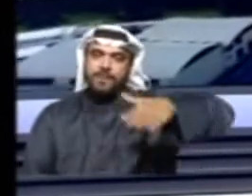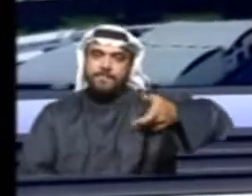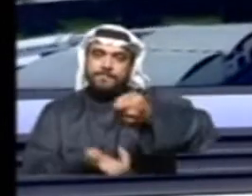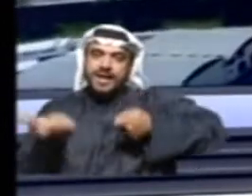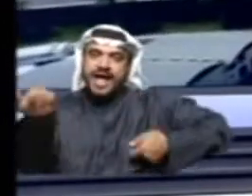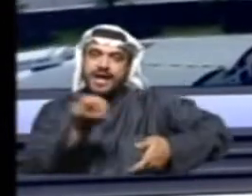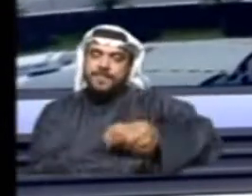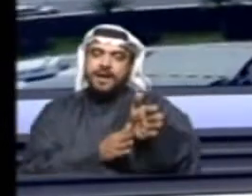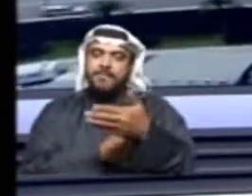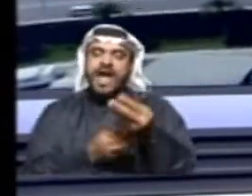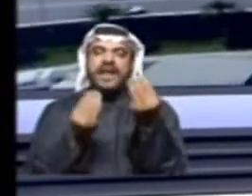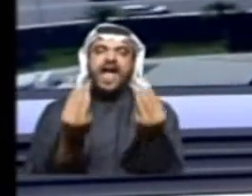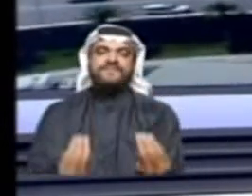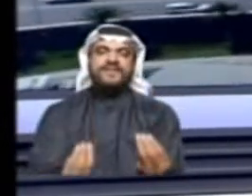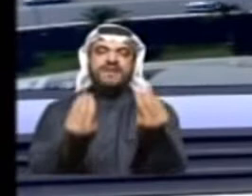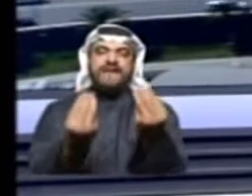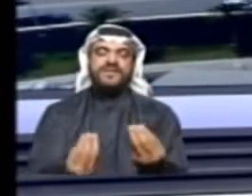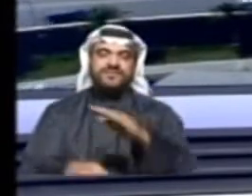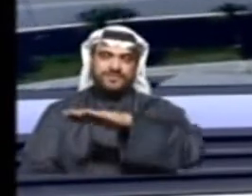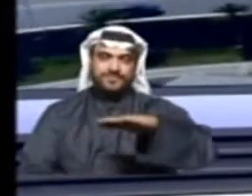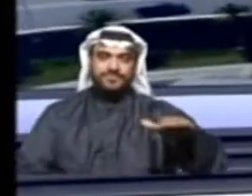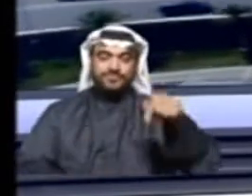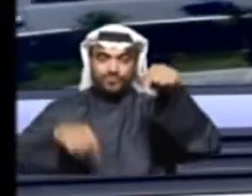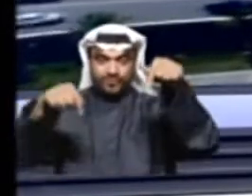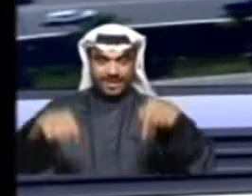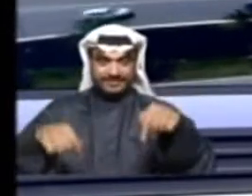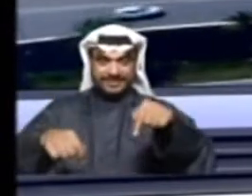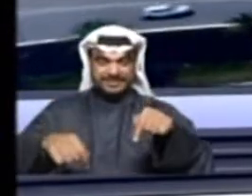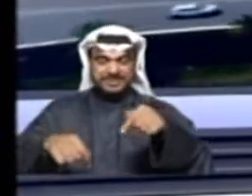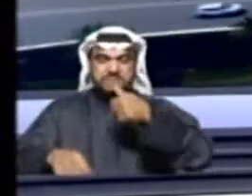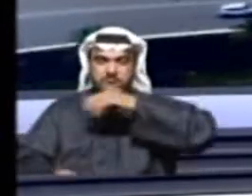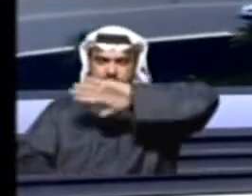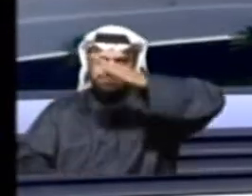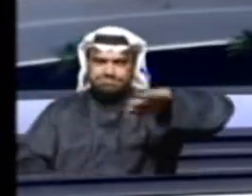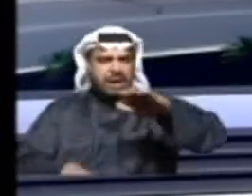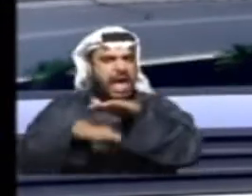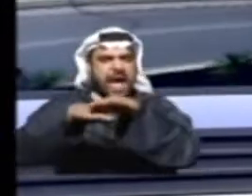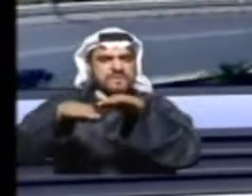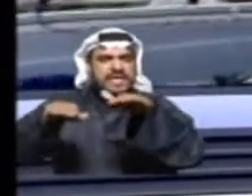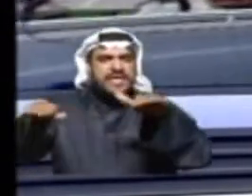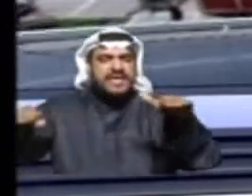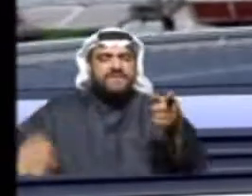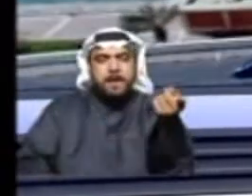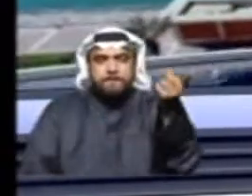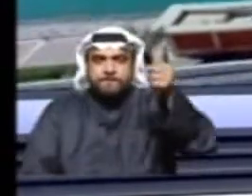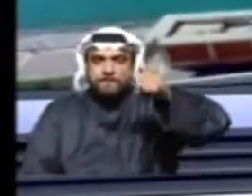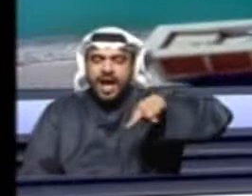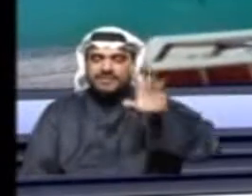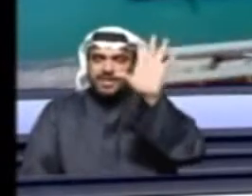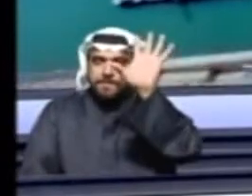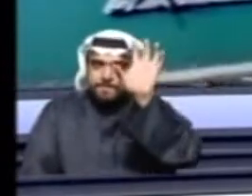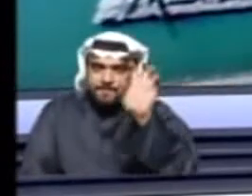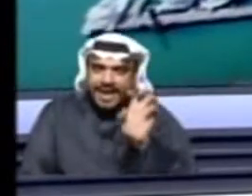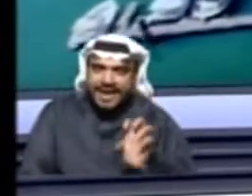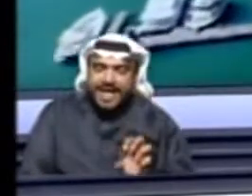يكون خفيف إلى معتدل الموج، ارتفاع الموج نهارا راح يكون ما بين 1 إلى 3 قدم، أما مساء يوم الغد